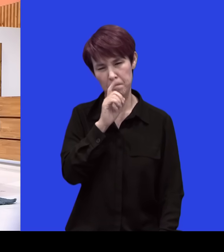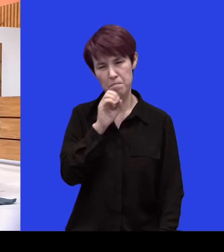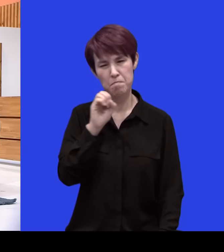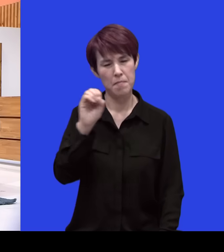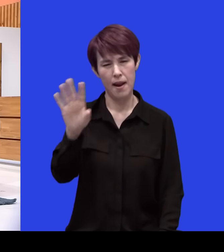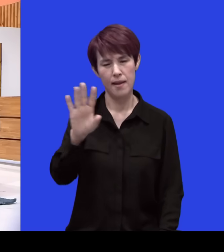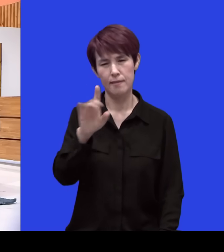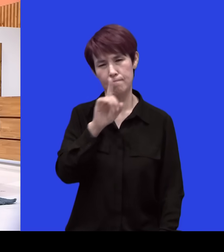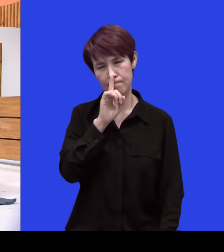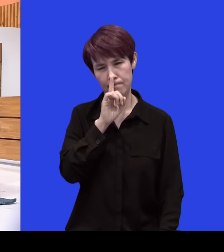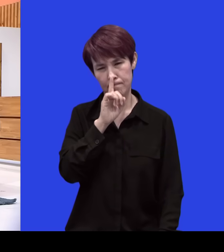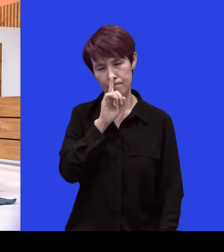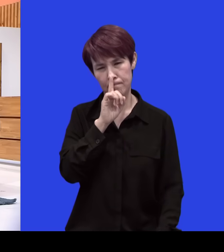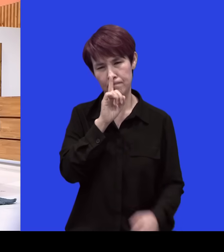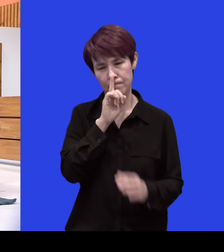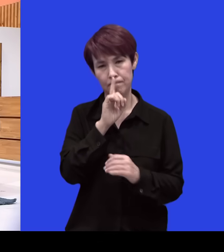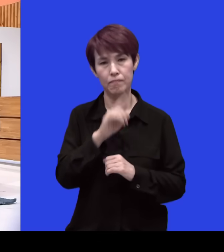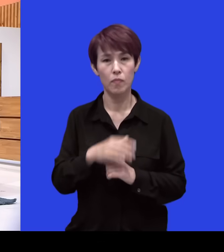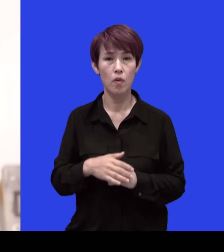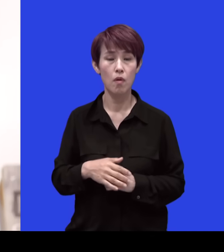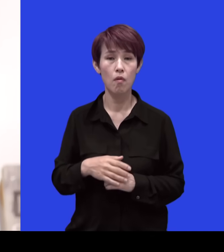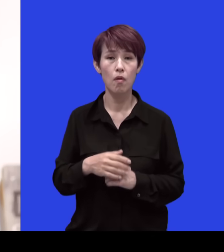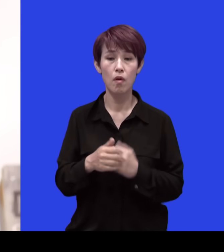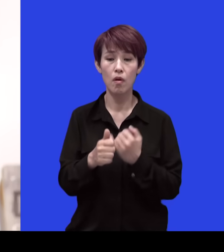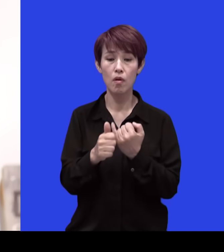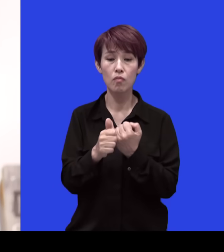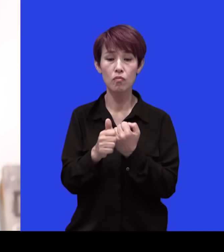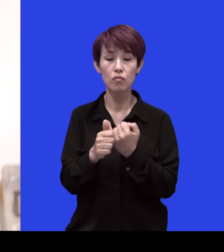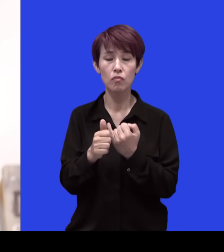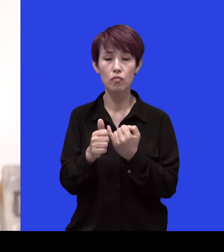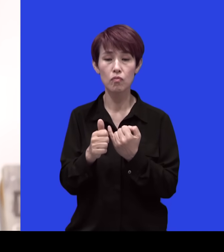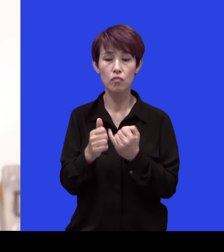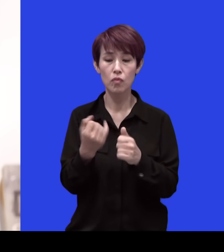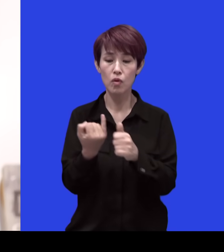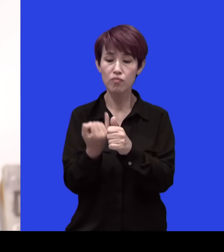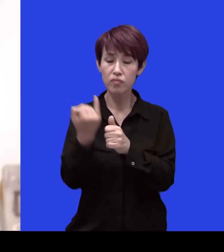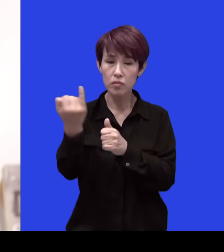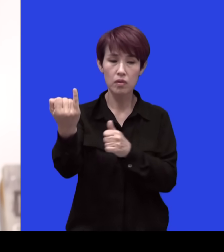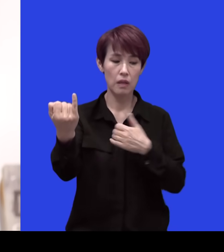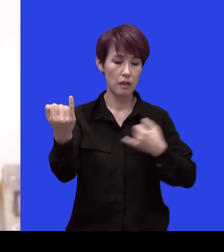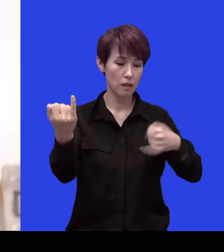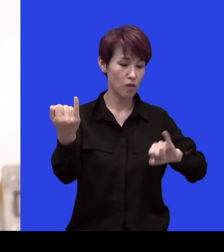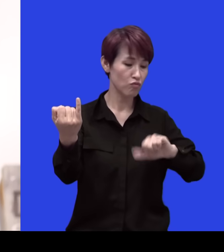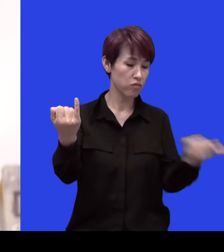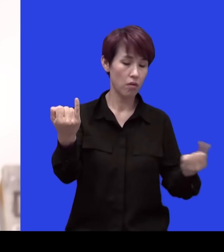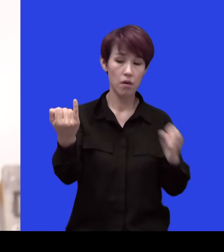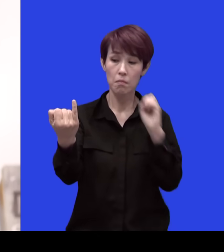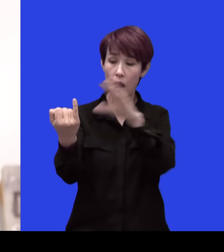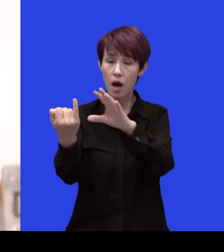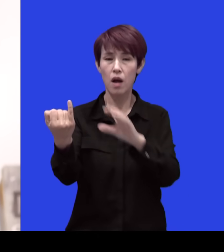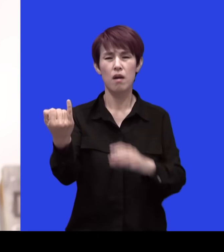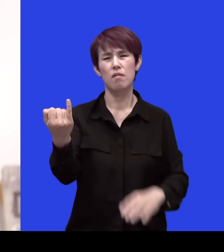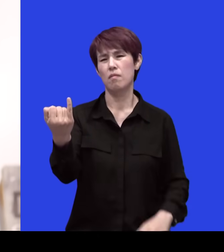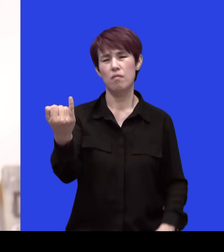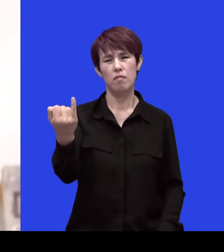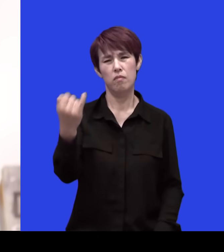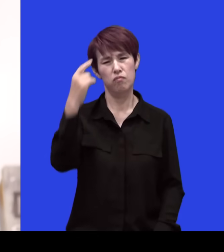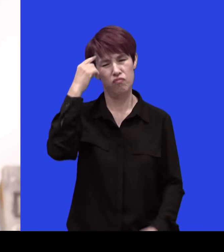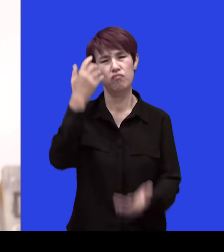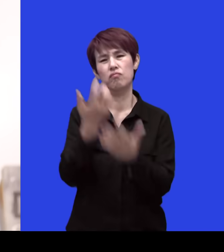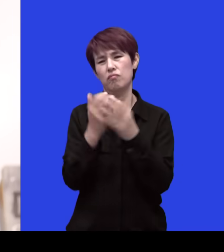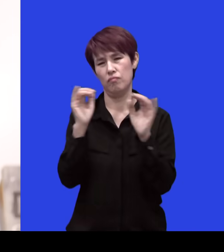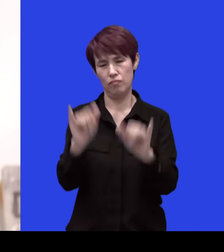숨길 찾으셨으니까. 수밖에 없는 게 그렇죠. 이 알면 지금 쇼크가 오니까. 예, 쇼크에 이게 치료에 도움이 안